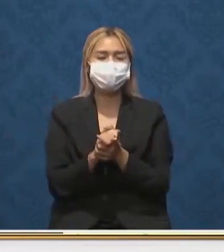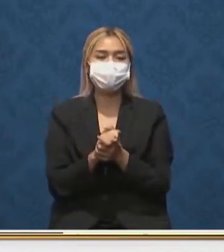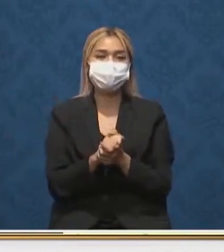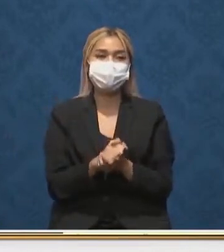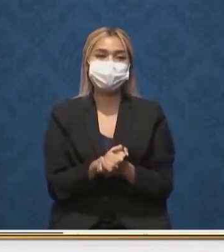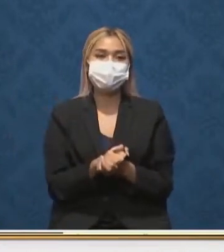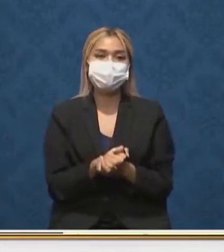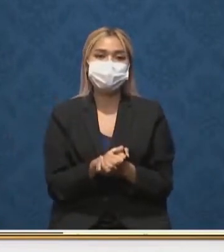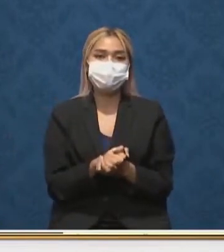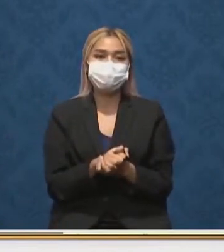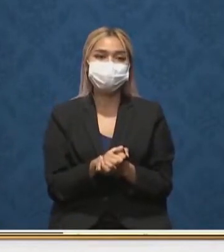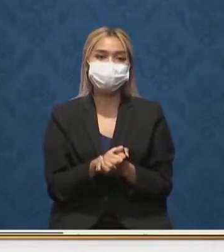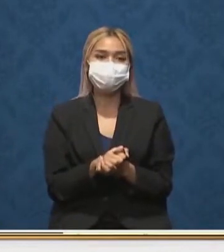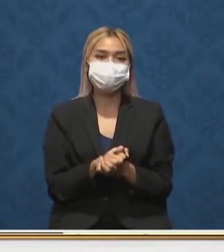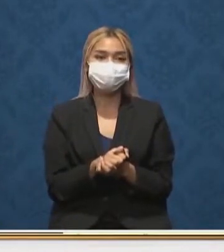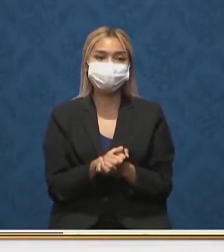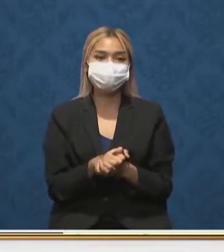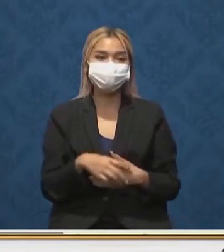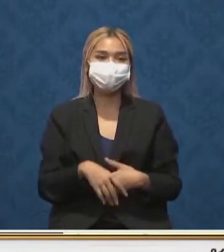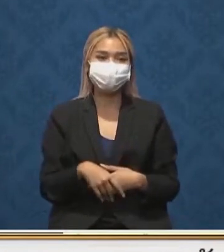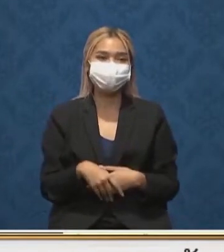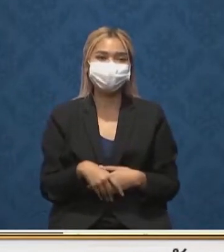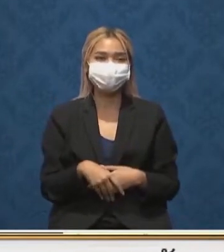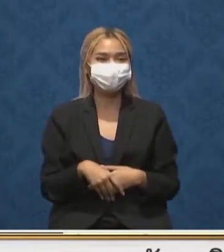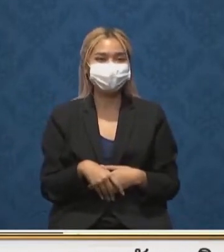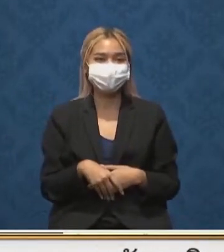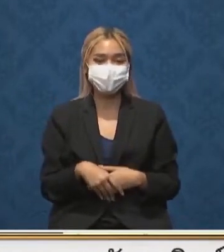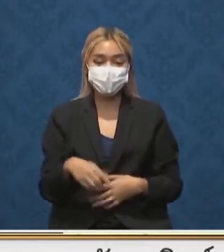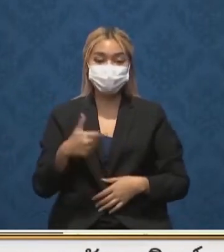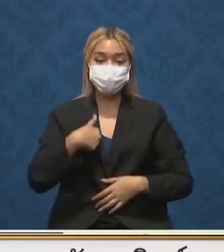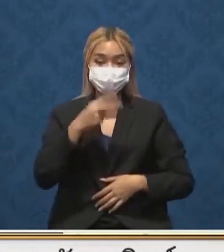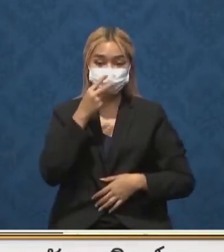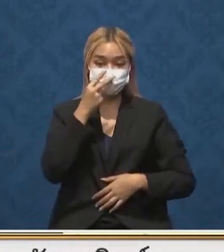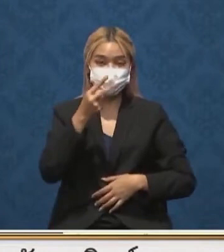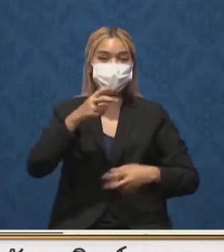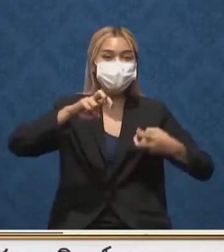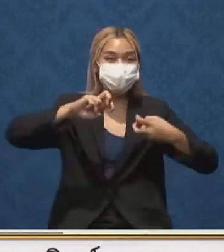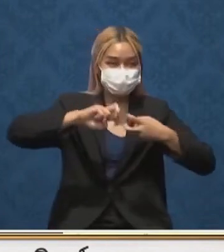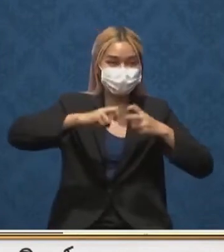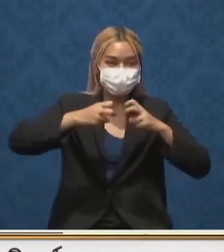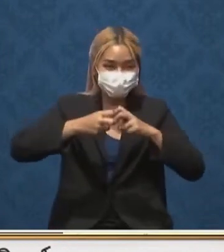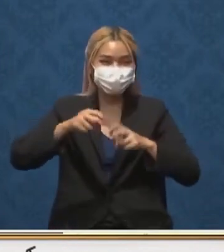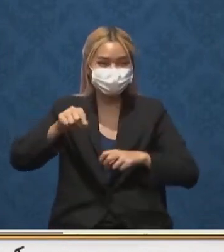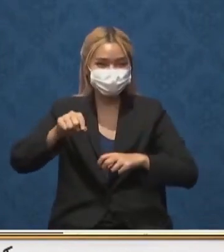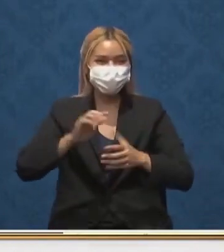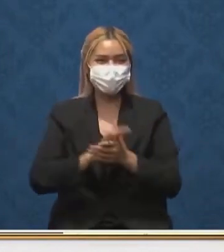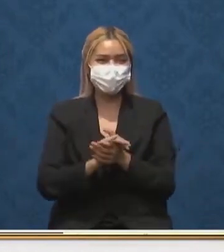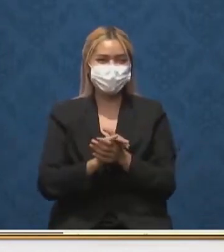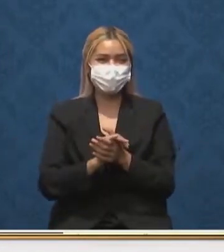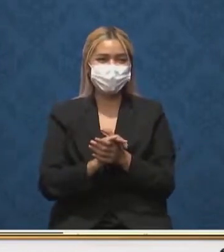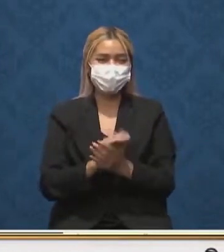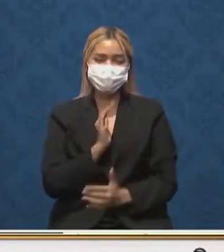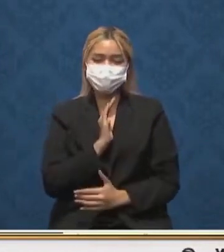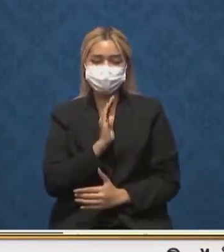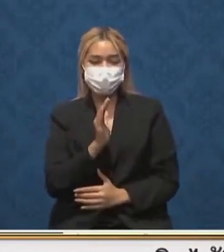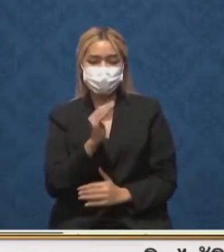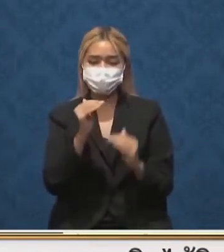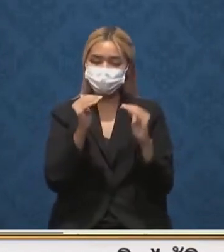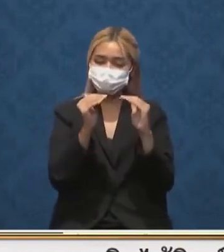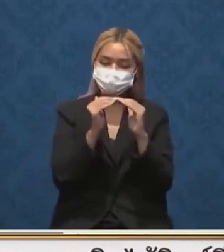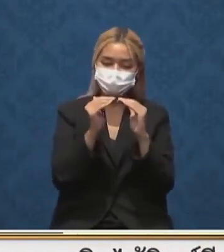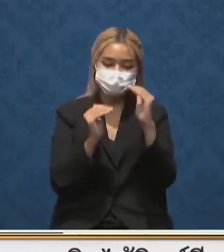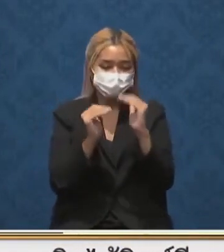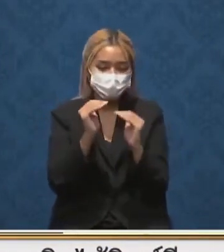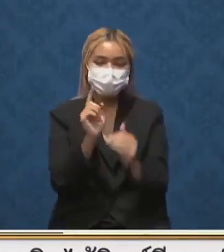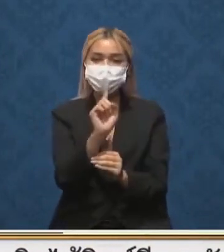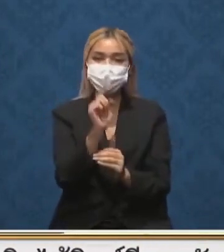ว่าผมก็ทราบดีนะครับผมก็เห็นว่ามันไม่น่าจะชอบธรรมแม้ว่าเป็นธรรมตามกฎหมายนะครับท่าน